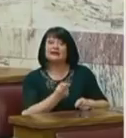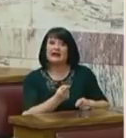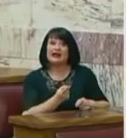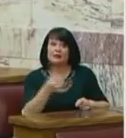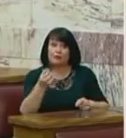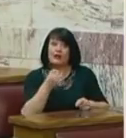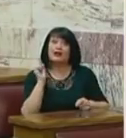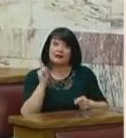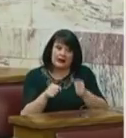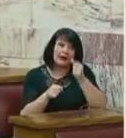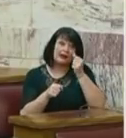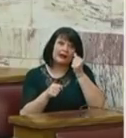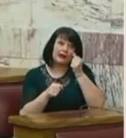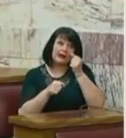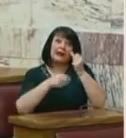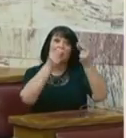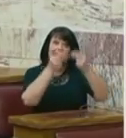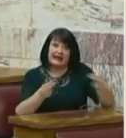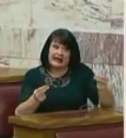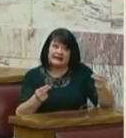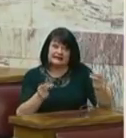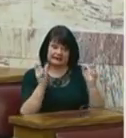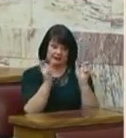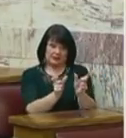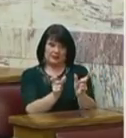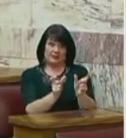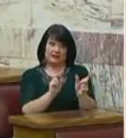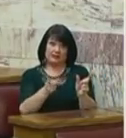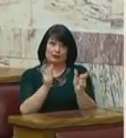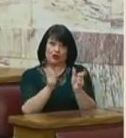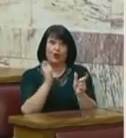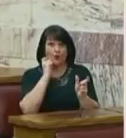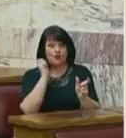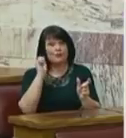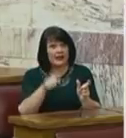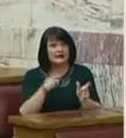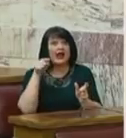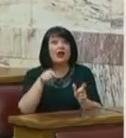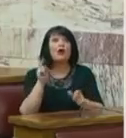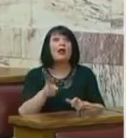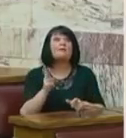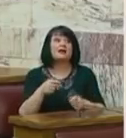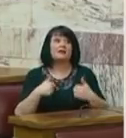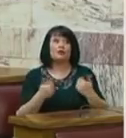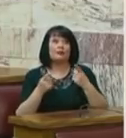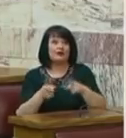ναι σε λύση σύνθετη με τις εγγυήσεις που είπα, αλλά όχι σε αυτά τα επικίνδυνα παιχνίδια.